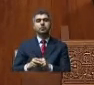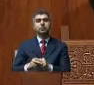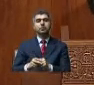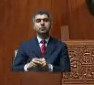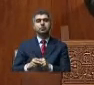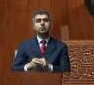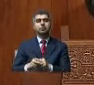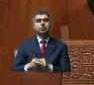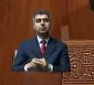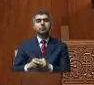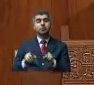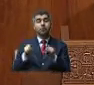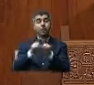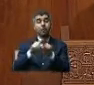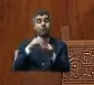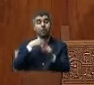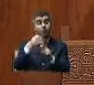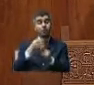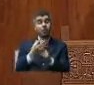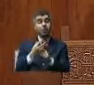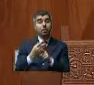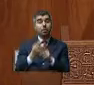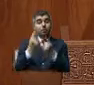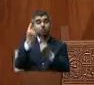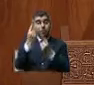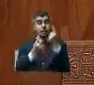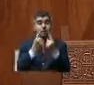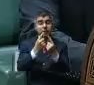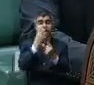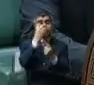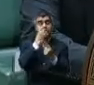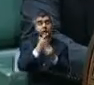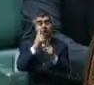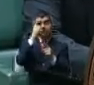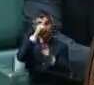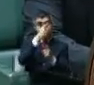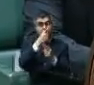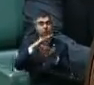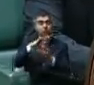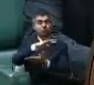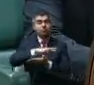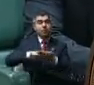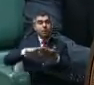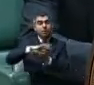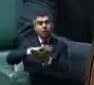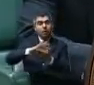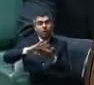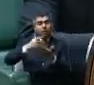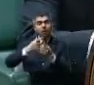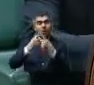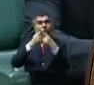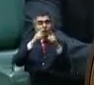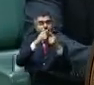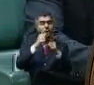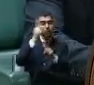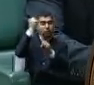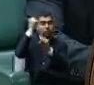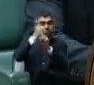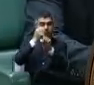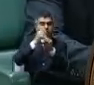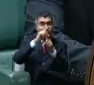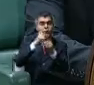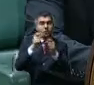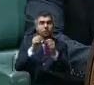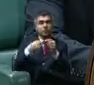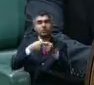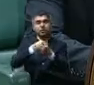مما ينعكس ايجابا على الجانب الاجتماعي، ورغم ذلك فان ثمه اكراهات ماليه واقتصاديه لا تزال قائمه، مما يحتم علينا مزيد من الجهود من اجل التحكم